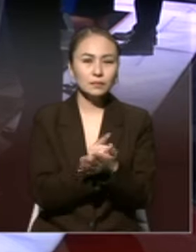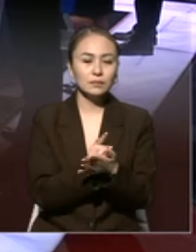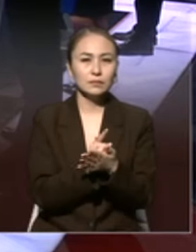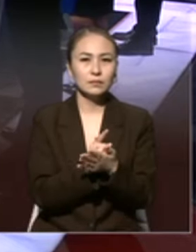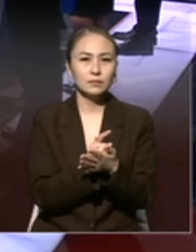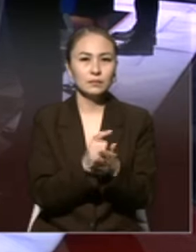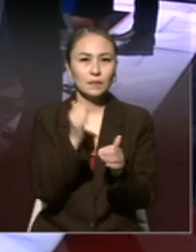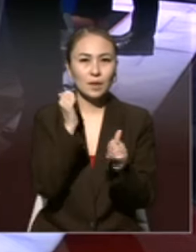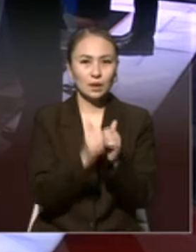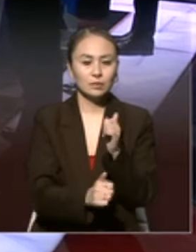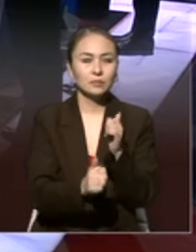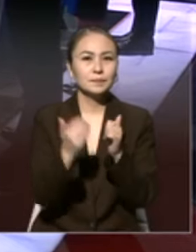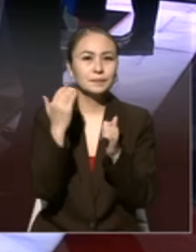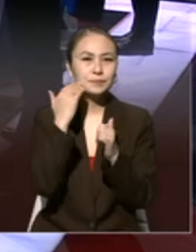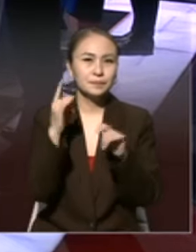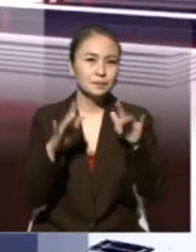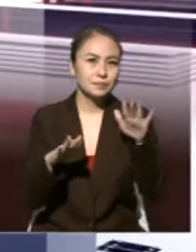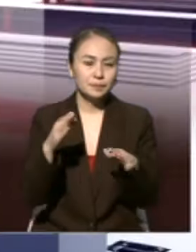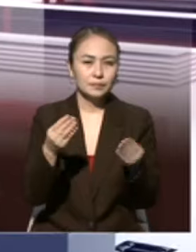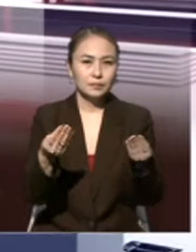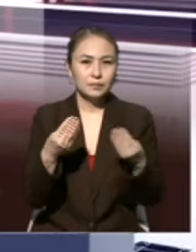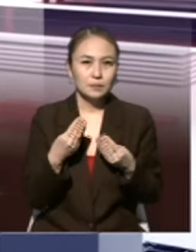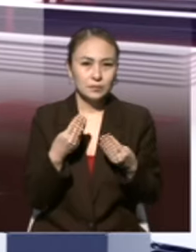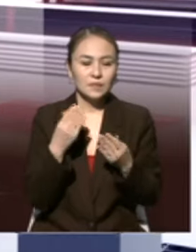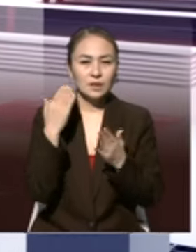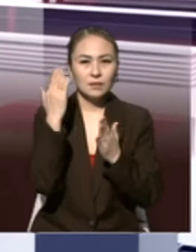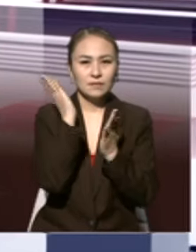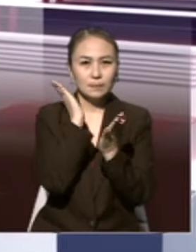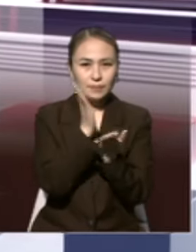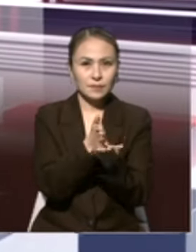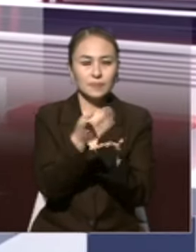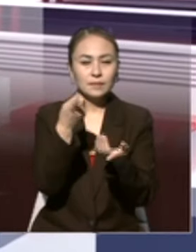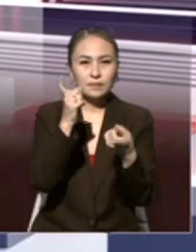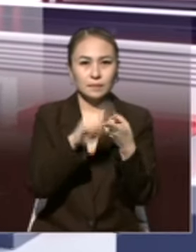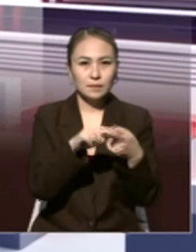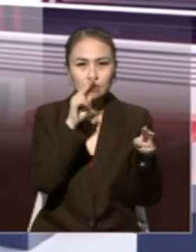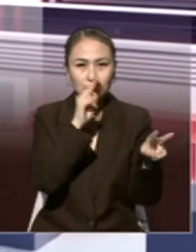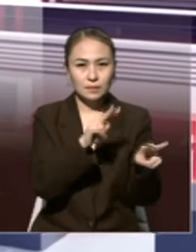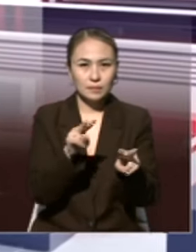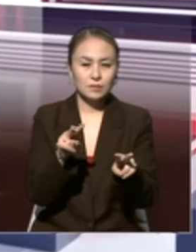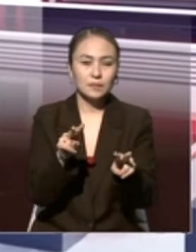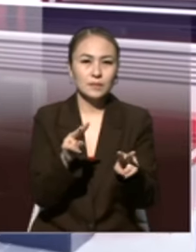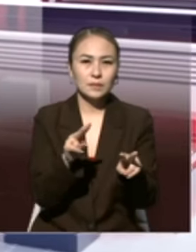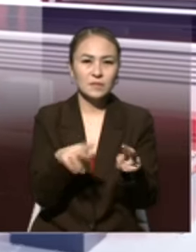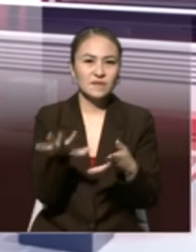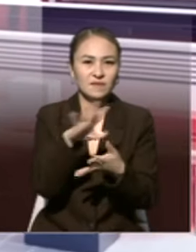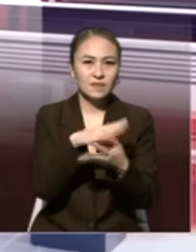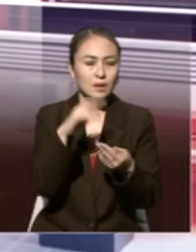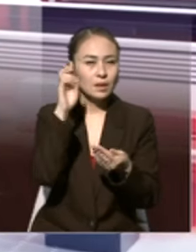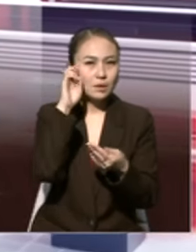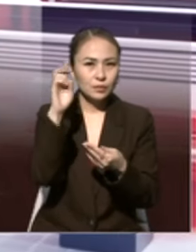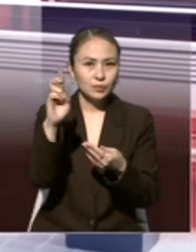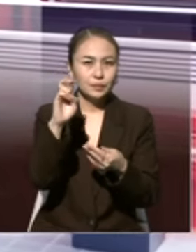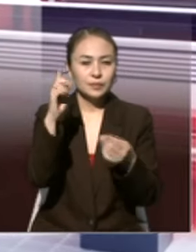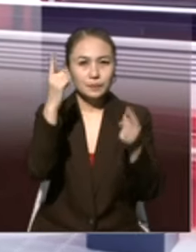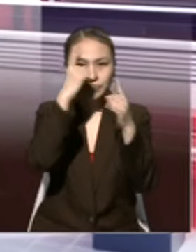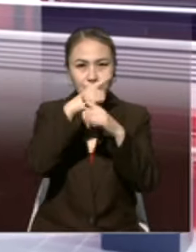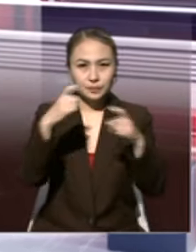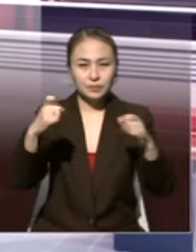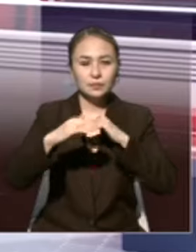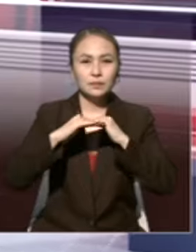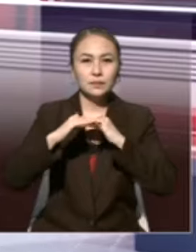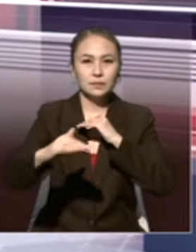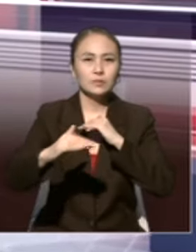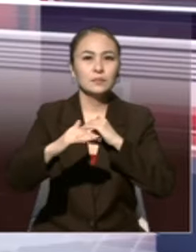әр болжам ол өзіміздің тікелей бақылауға алынады. Барлық осы мемлекеттік органдарға жолданатын және